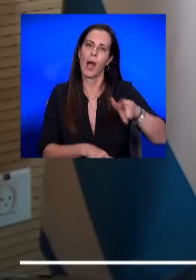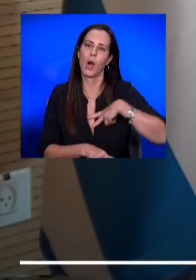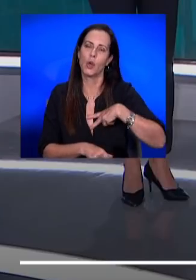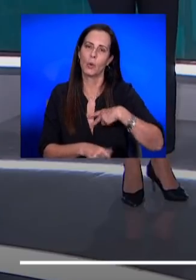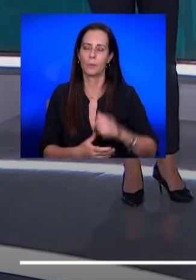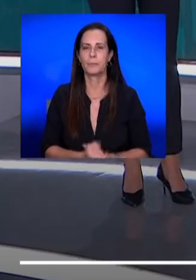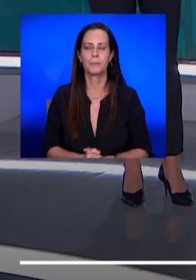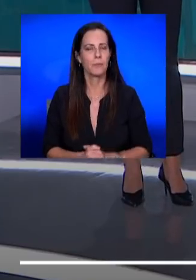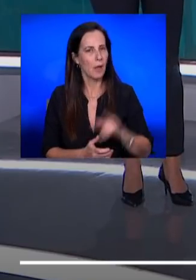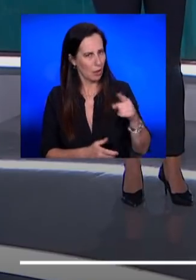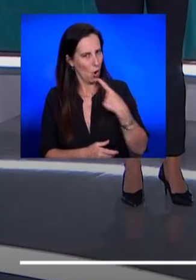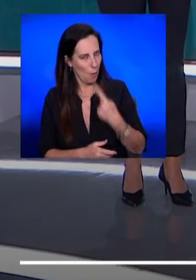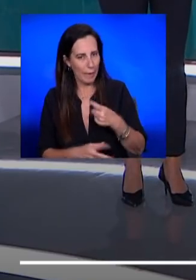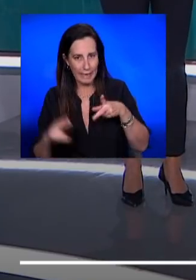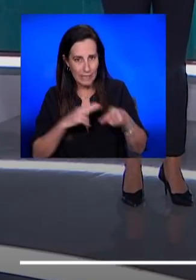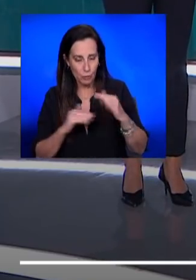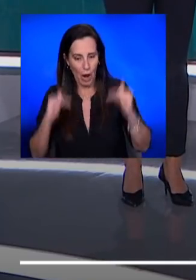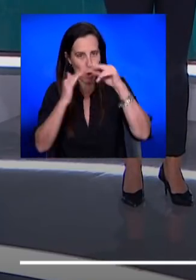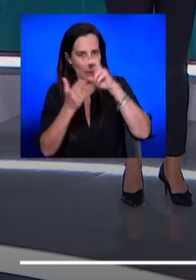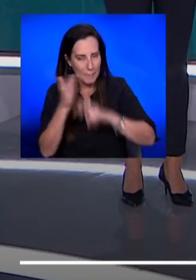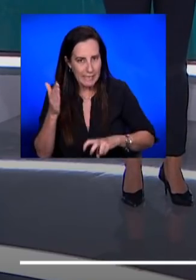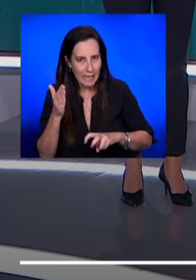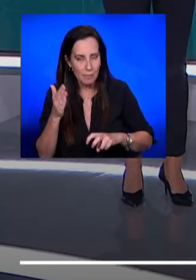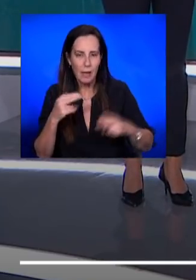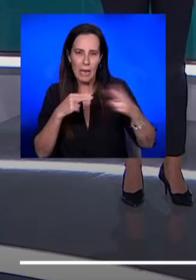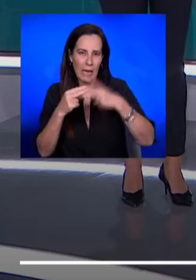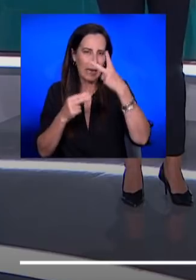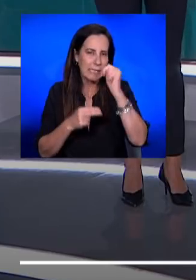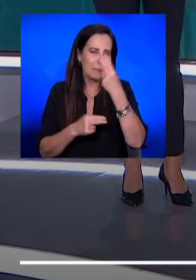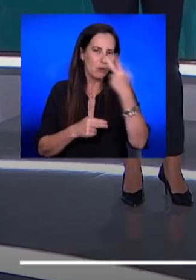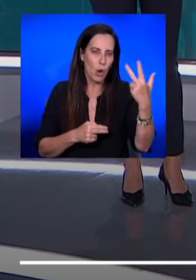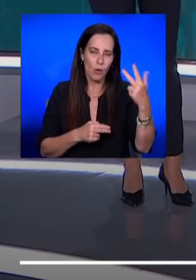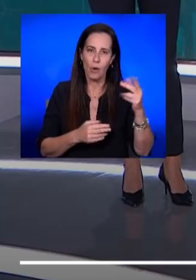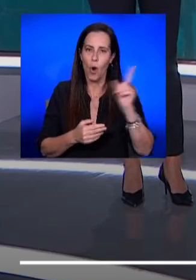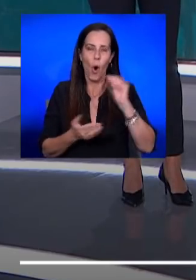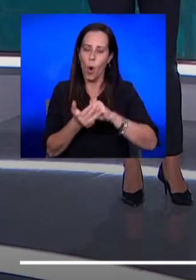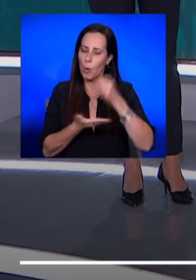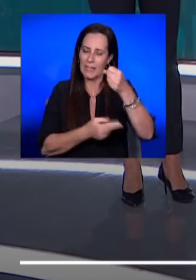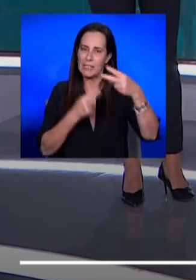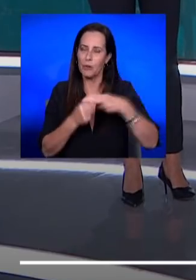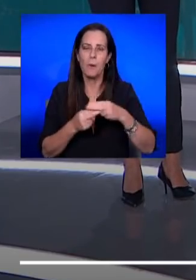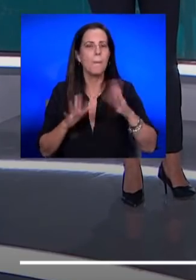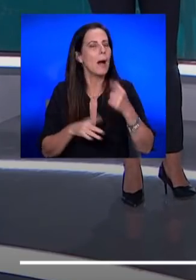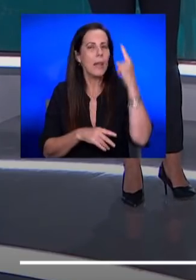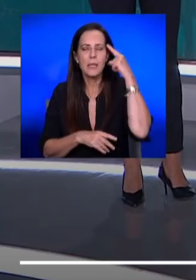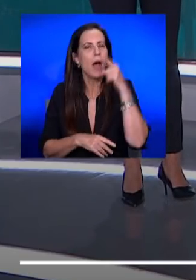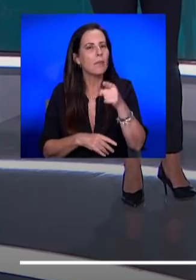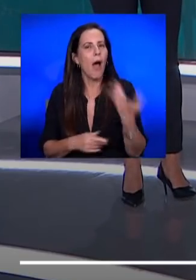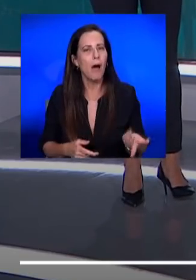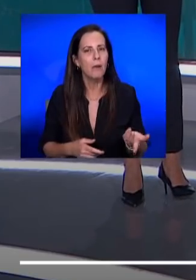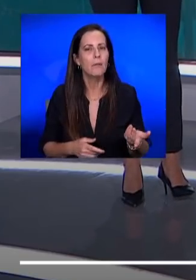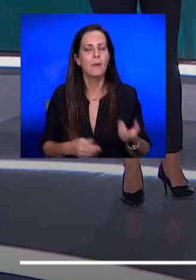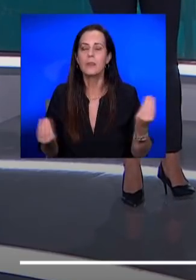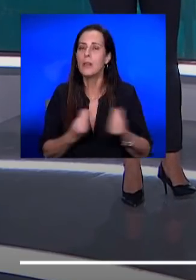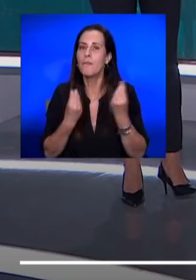הפיסקלית. כלומר, אתה אומר, קיצוצים והעלאות מיסים לקראת 2023, עדיין לא בתקציב הקרוב. מה בעיניך צעד